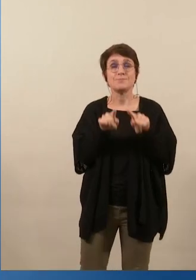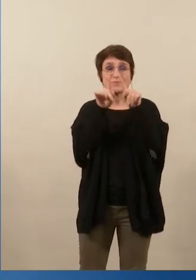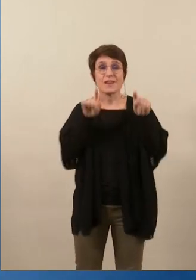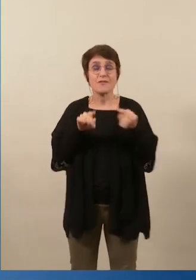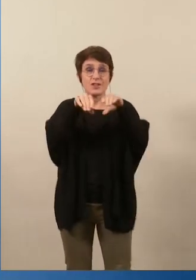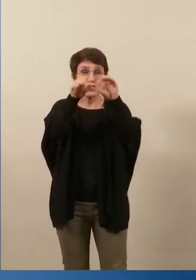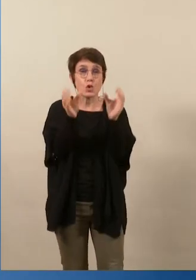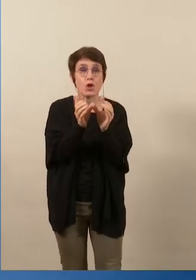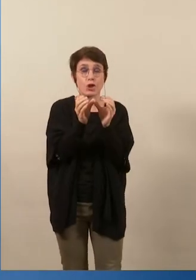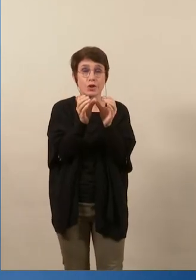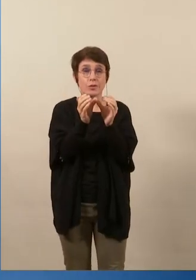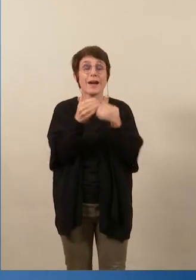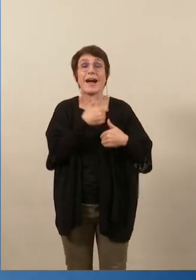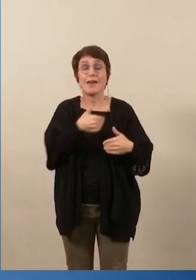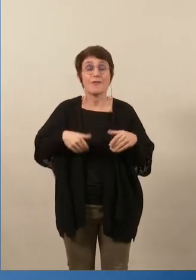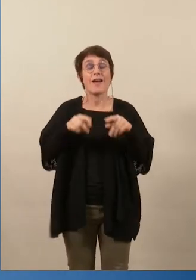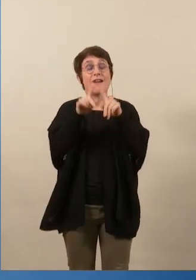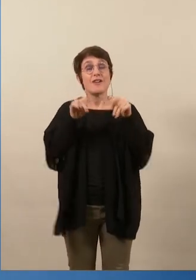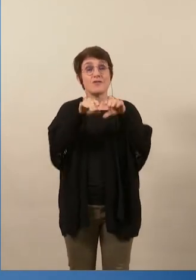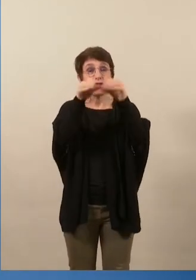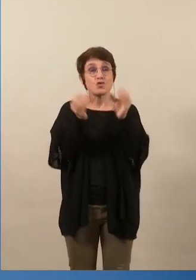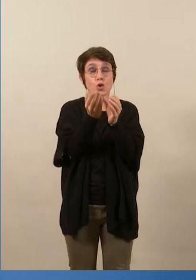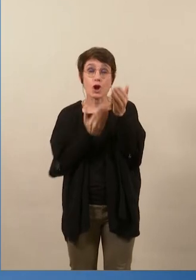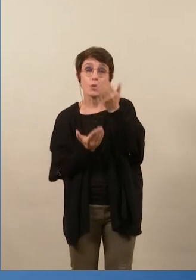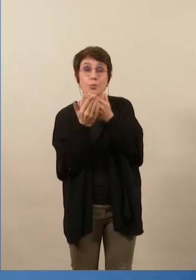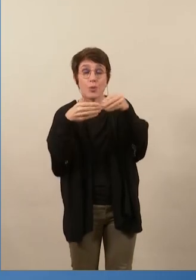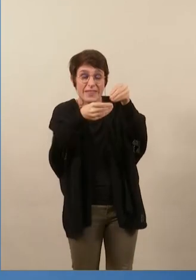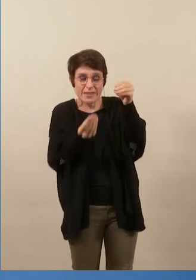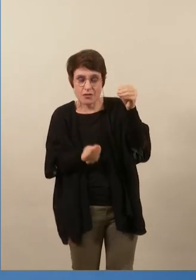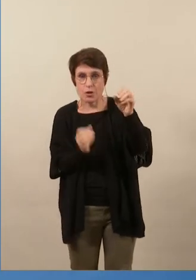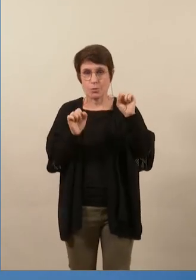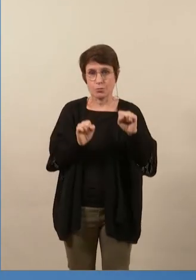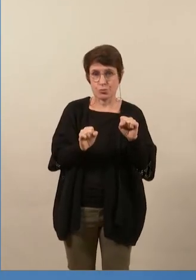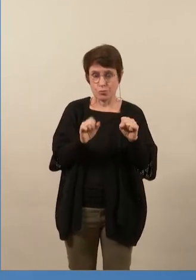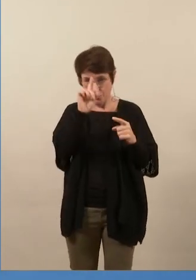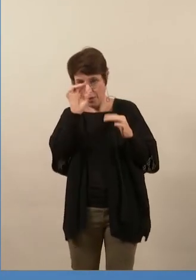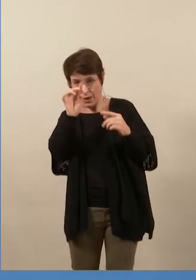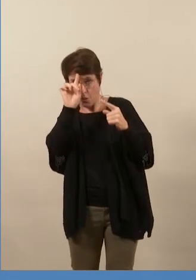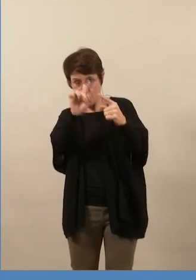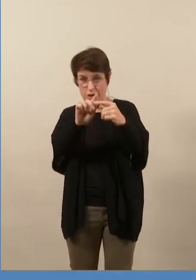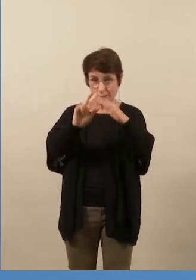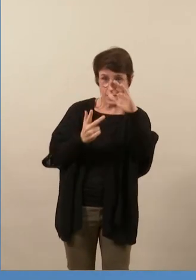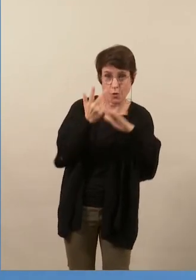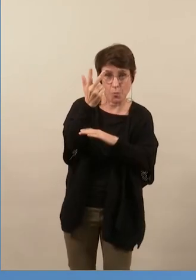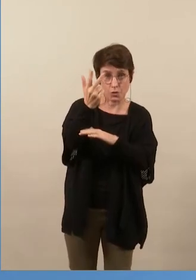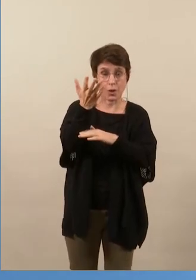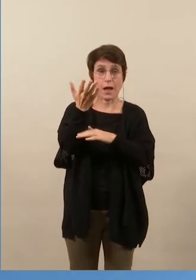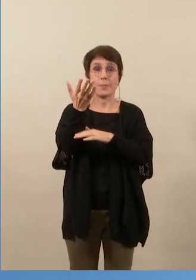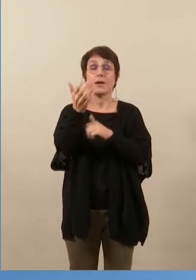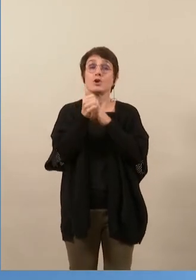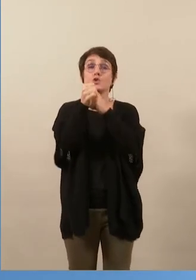la détachable qui sont en fin du du rapport sur les objectifs sociaux du développement durable réencastrés dans les limites